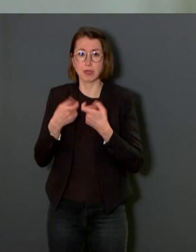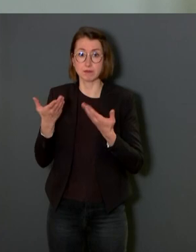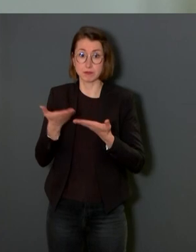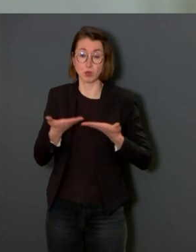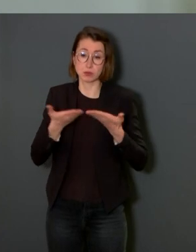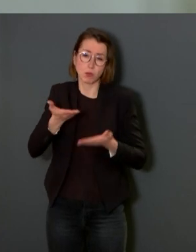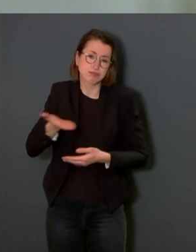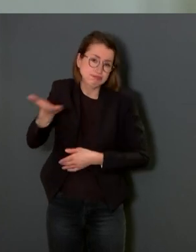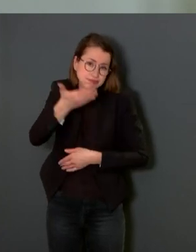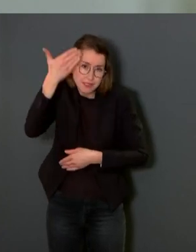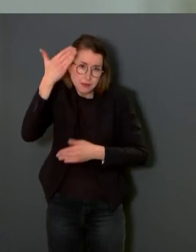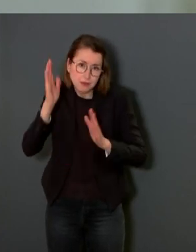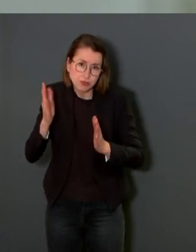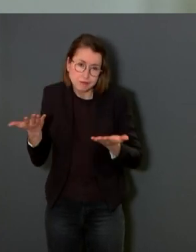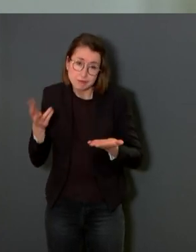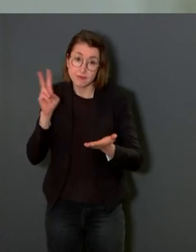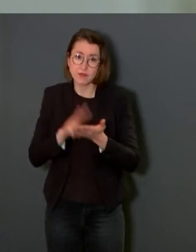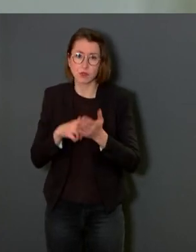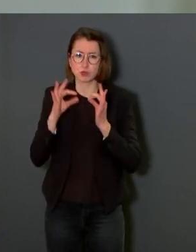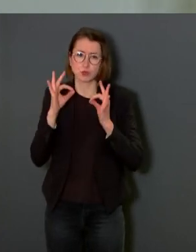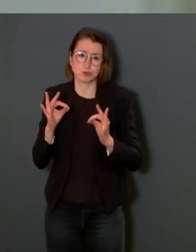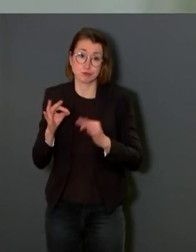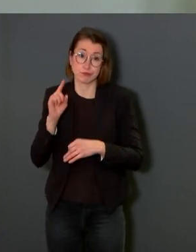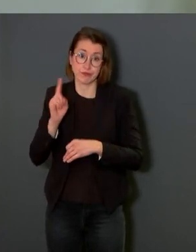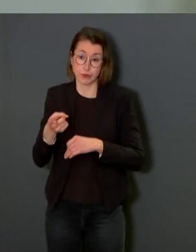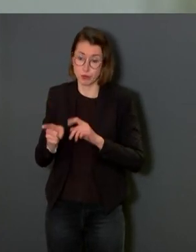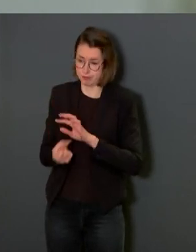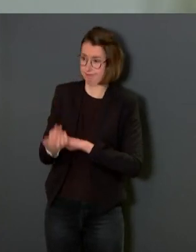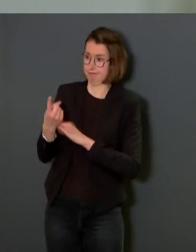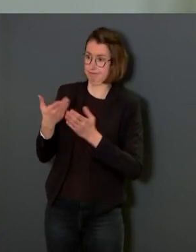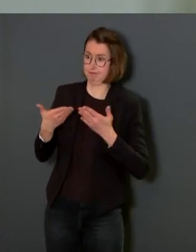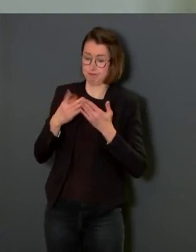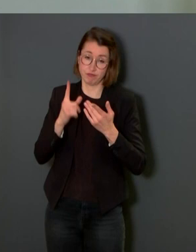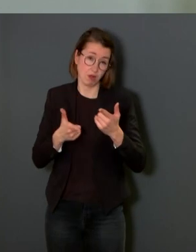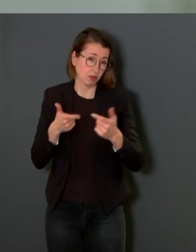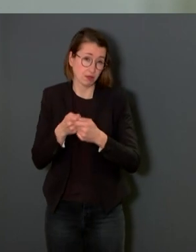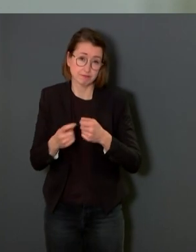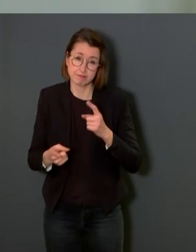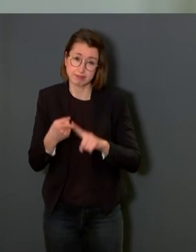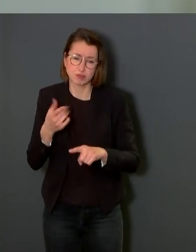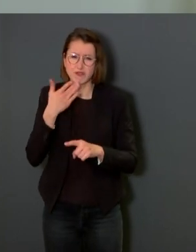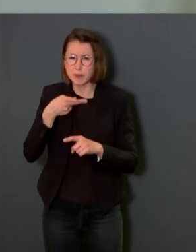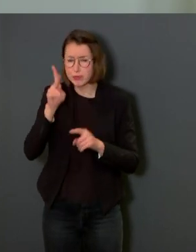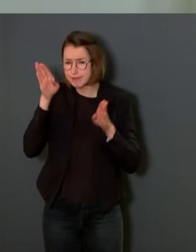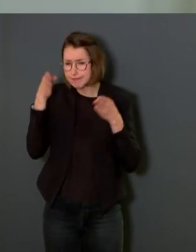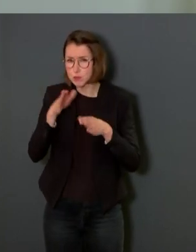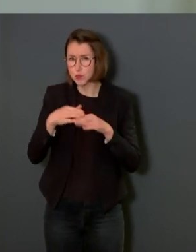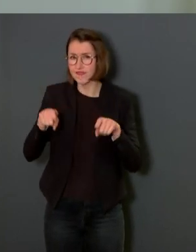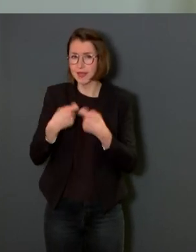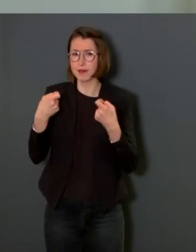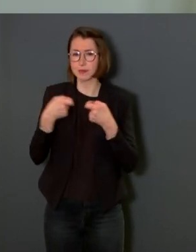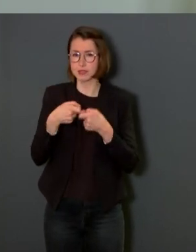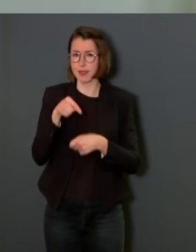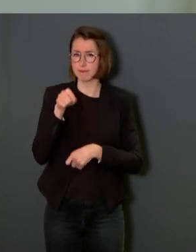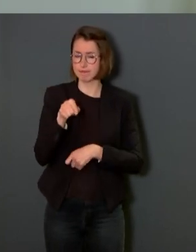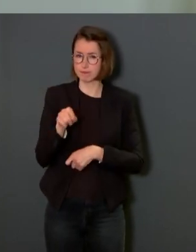vrai qu'il faut pouvoir s'adapter, pouvoir être réactif par rapport à ça. Moi, je voudrais quand même évoquer la situation bruxelloise et dire que